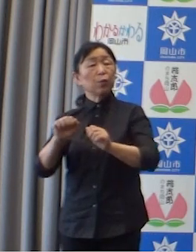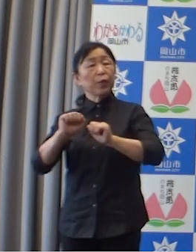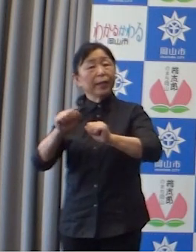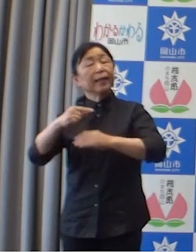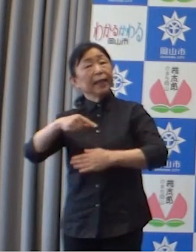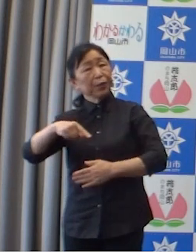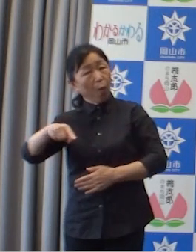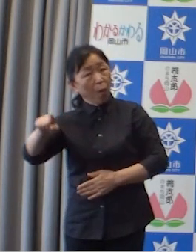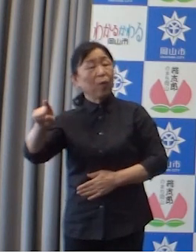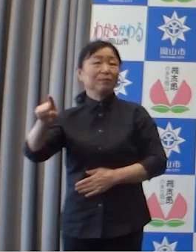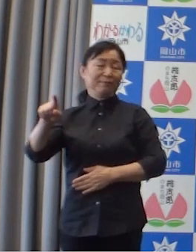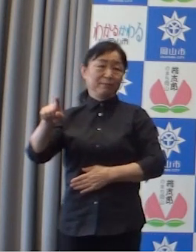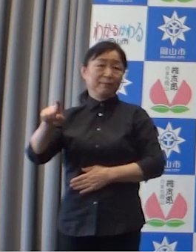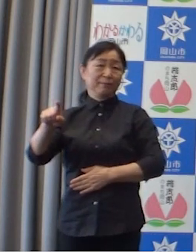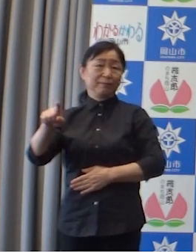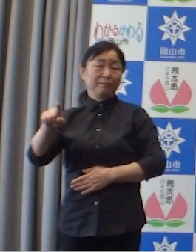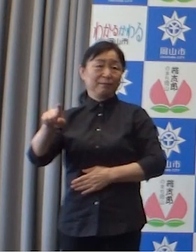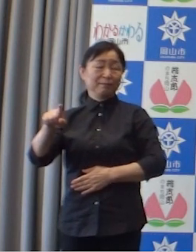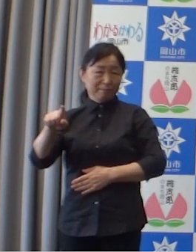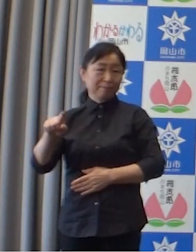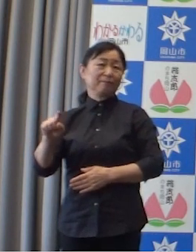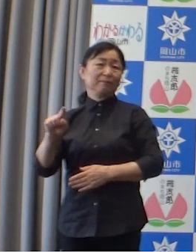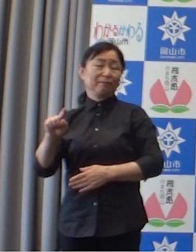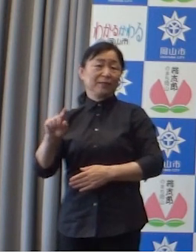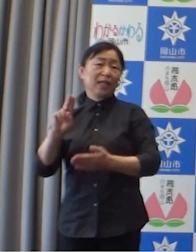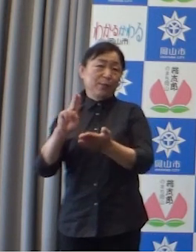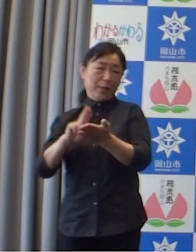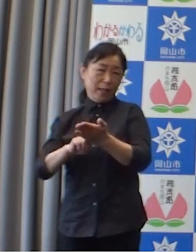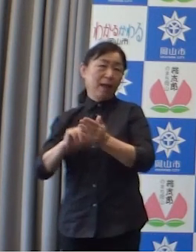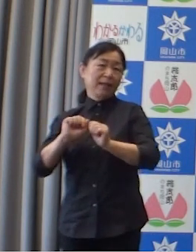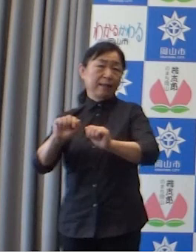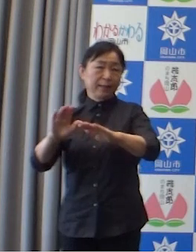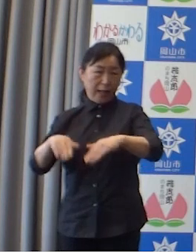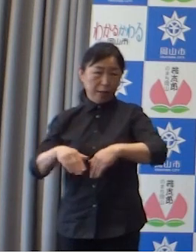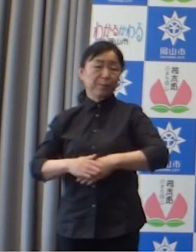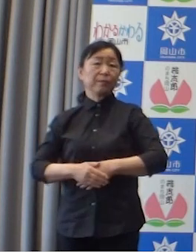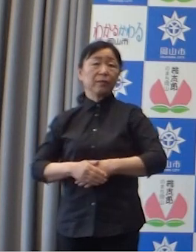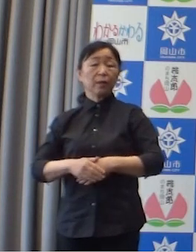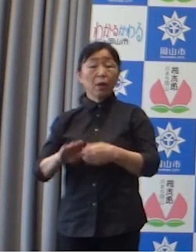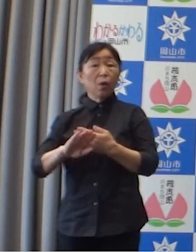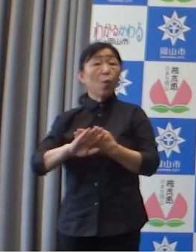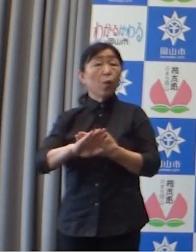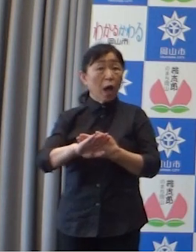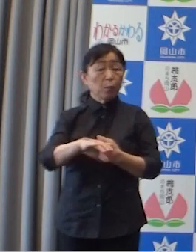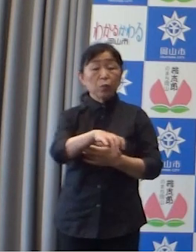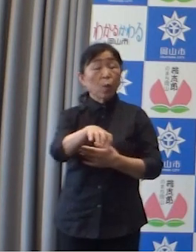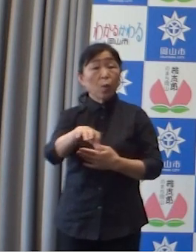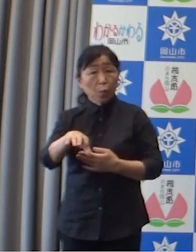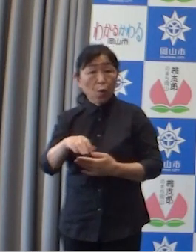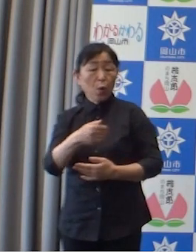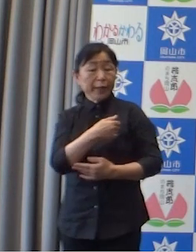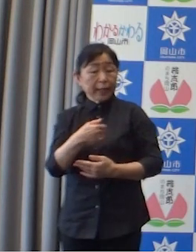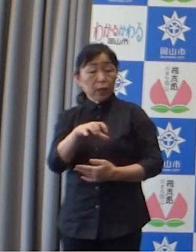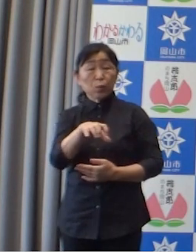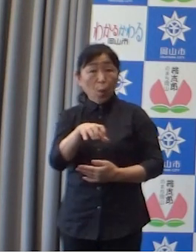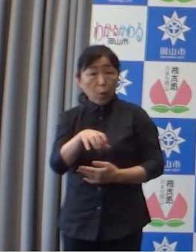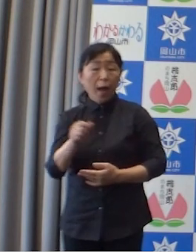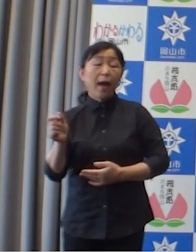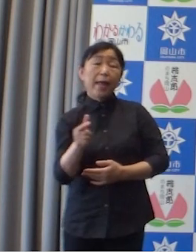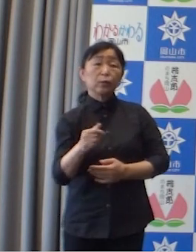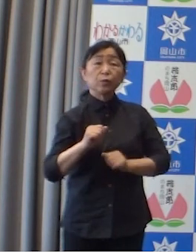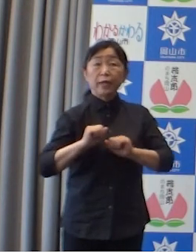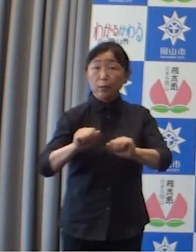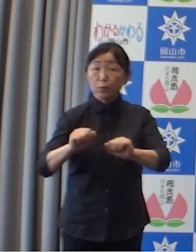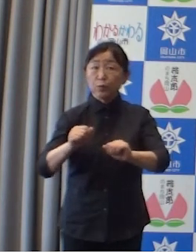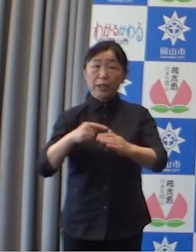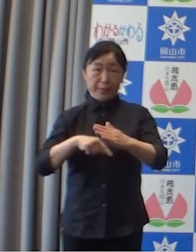こうということでやっているわけでありまして、まあ、その他もできるとこから早くやっていくということ